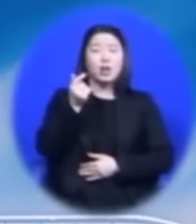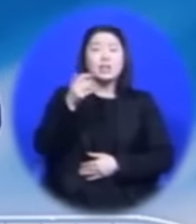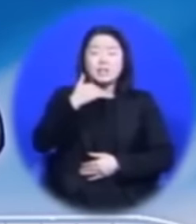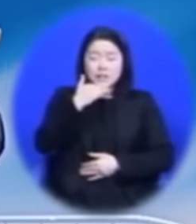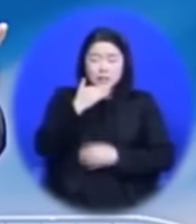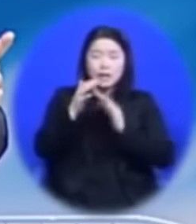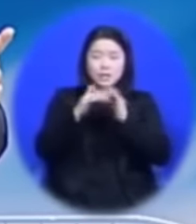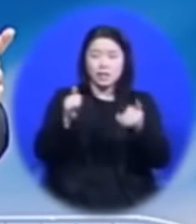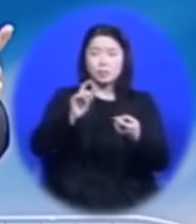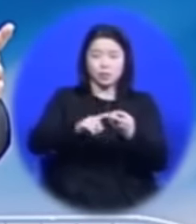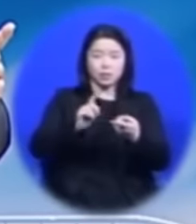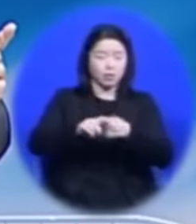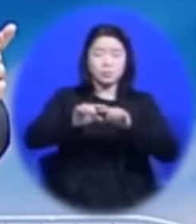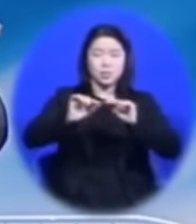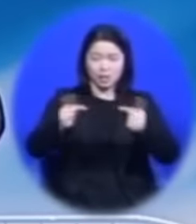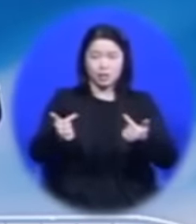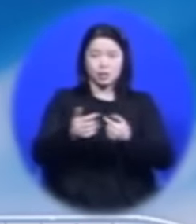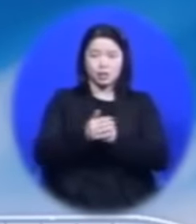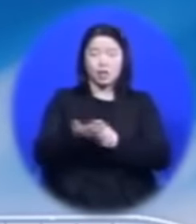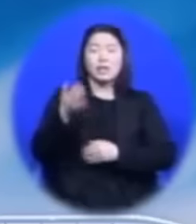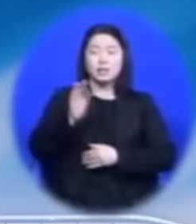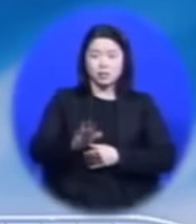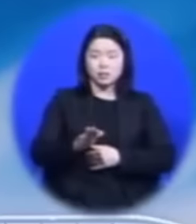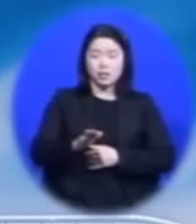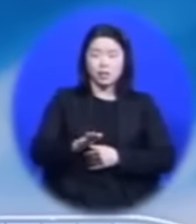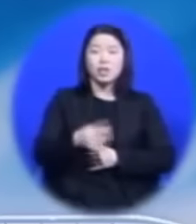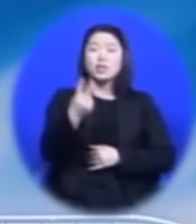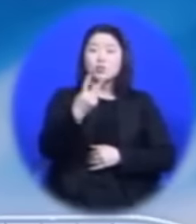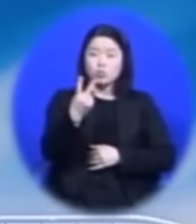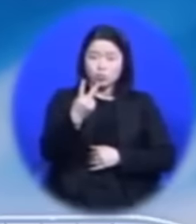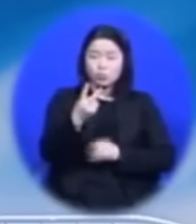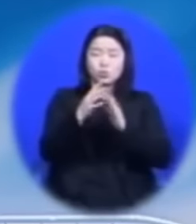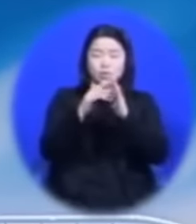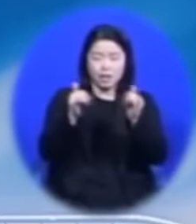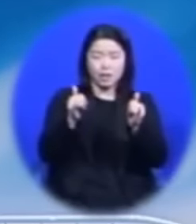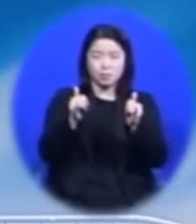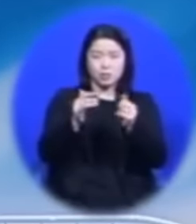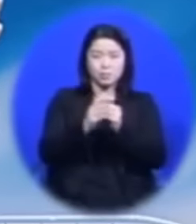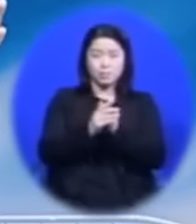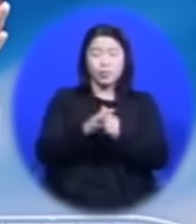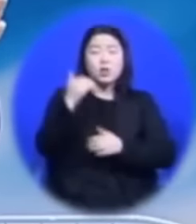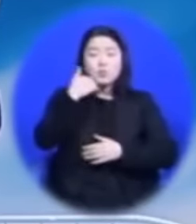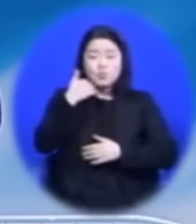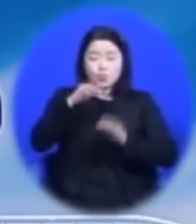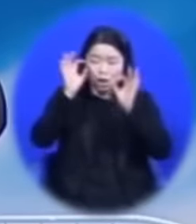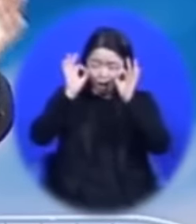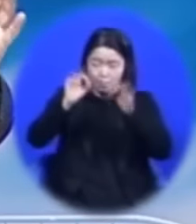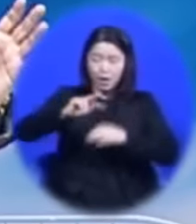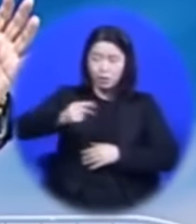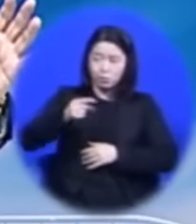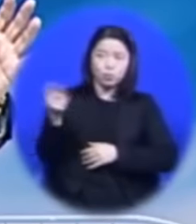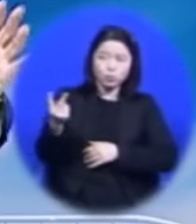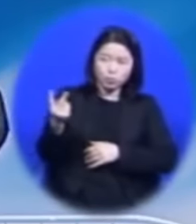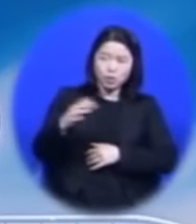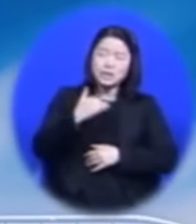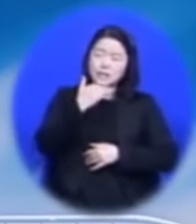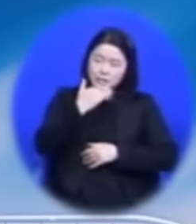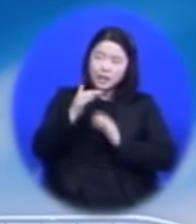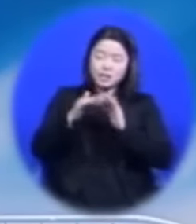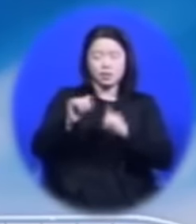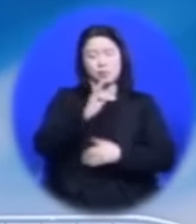기다리는 사람답지 않았어요. 그런데 시므온과 안나는 누가 보아도 기다리는